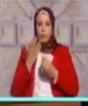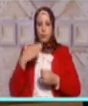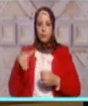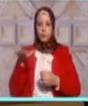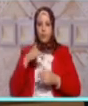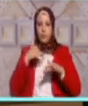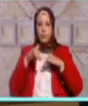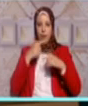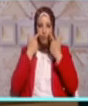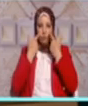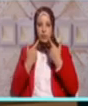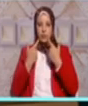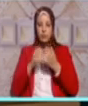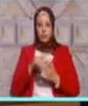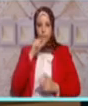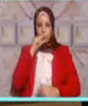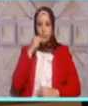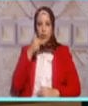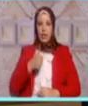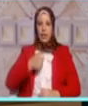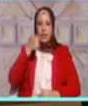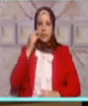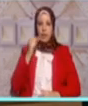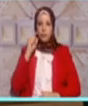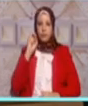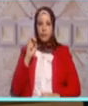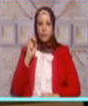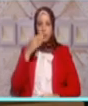يحافظ على البيئة. دكتورة غادة فاروق، نائب رئيس جامعة